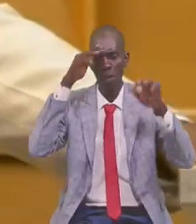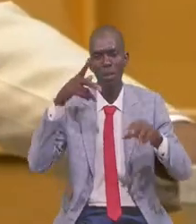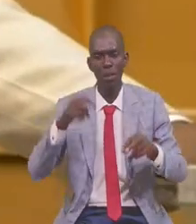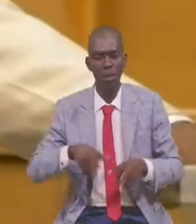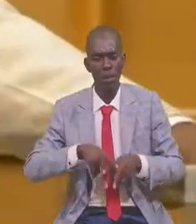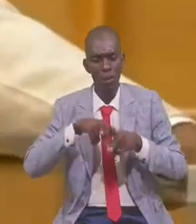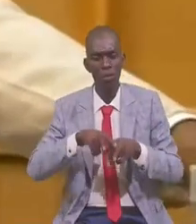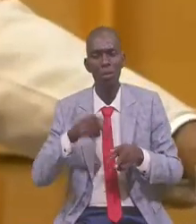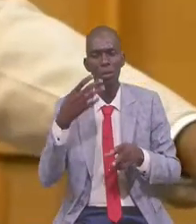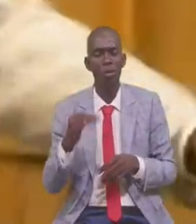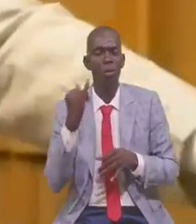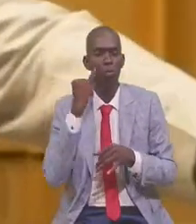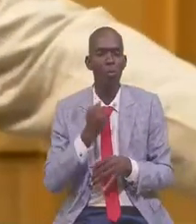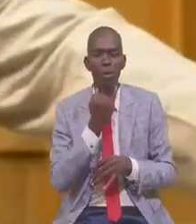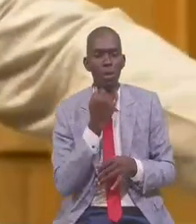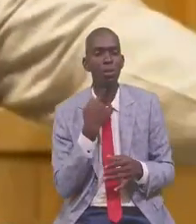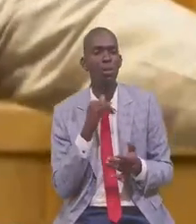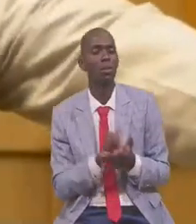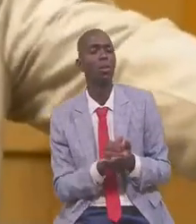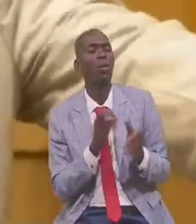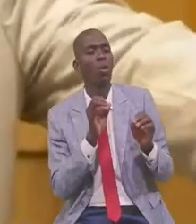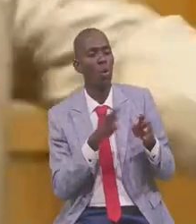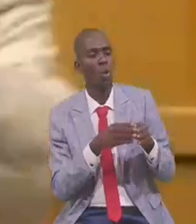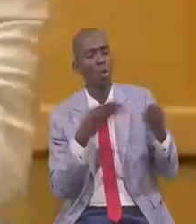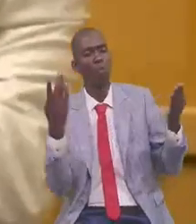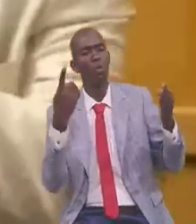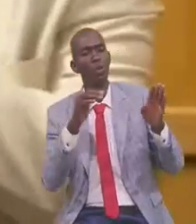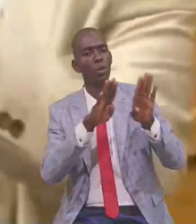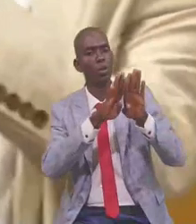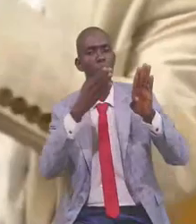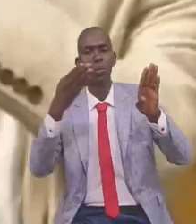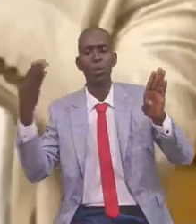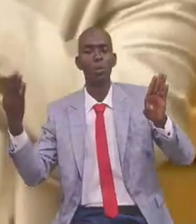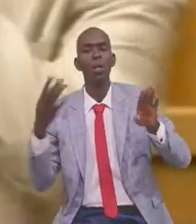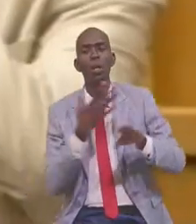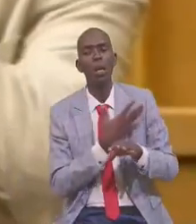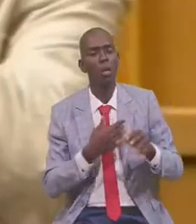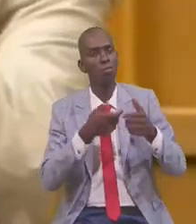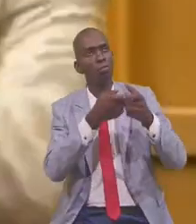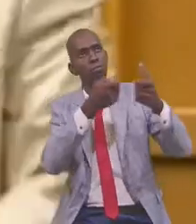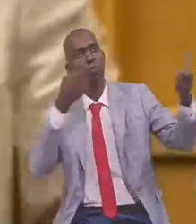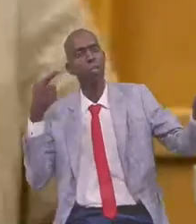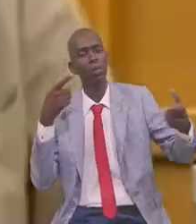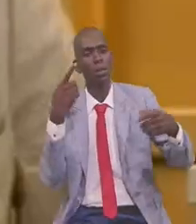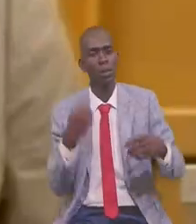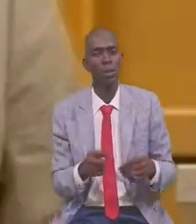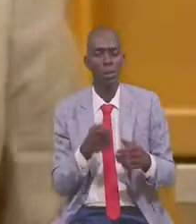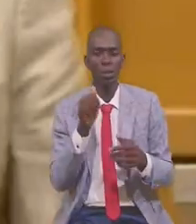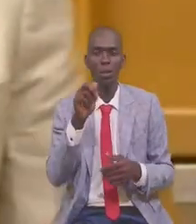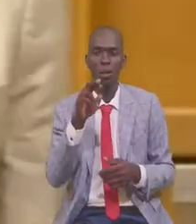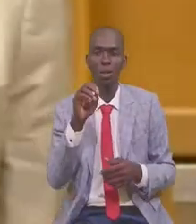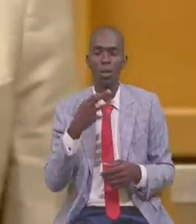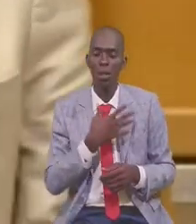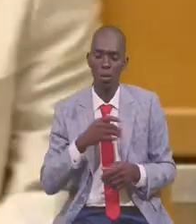il a dit, ouvre la fenêtre et tire les flèches. Il a tiré trois fois. Frappe à